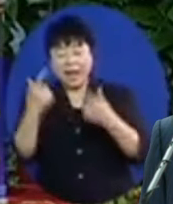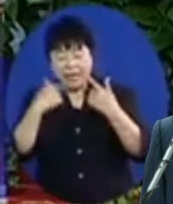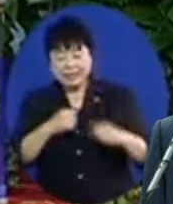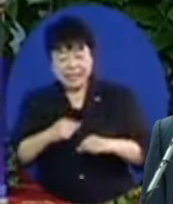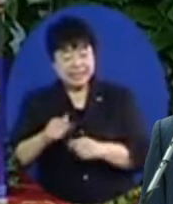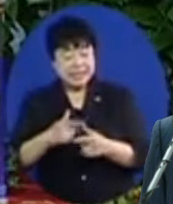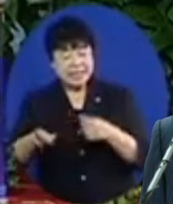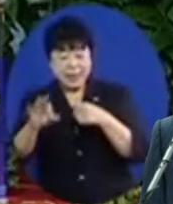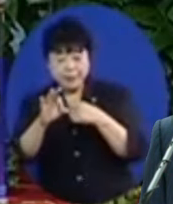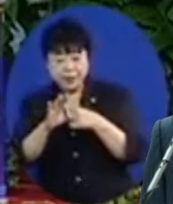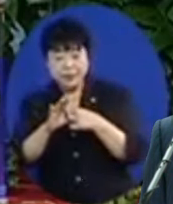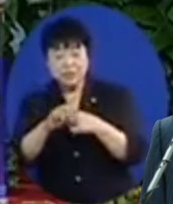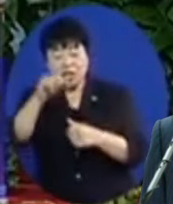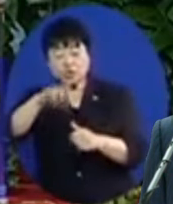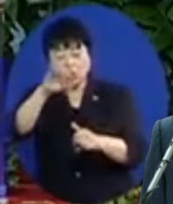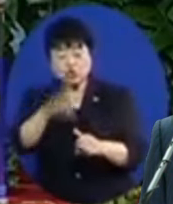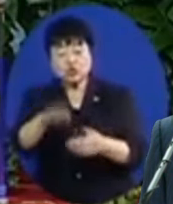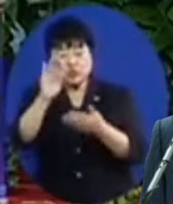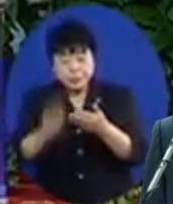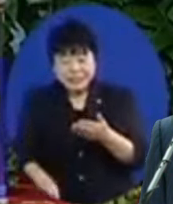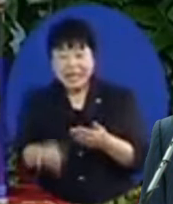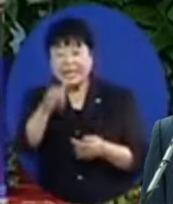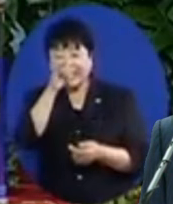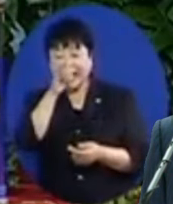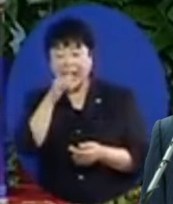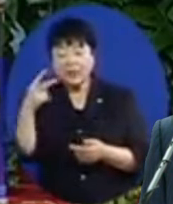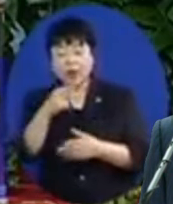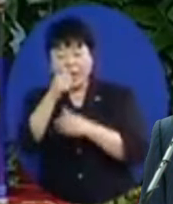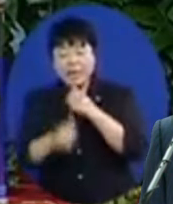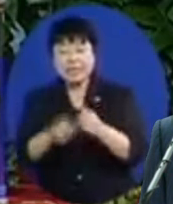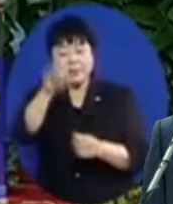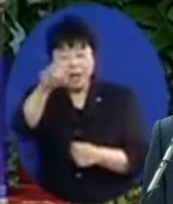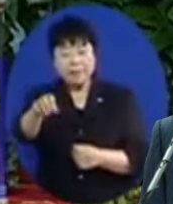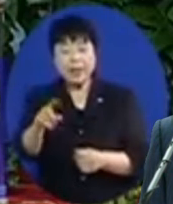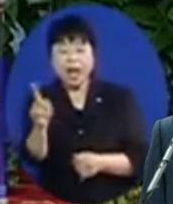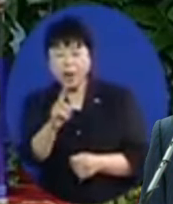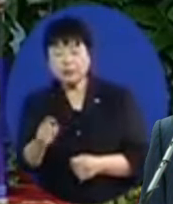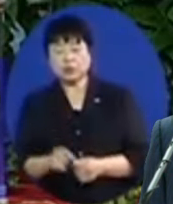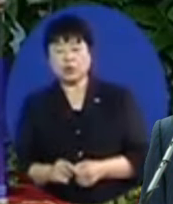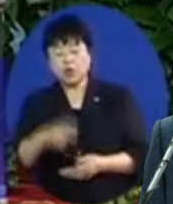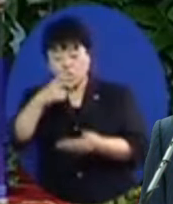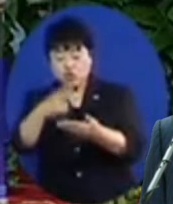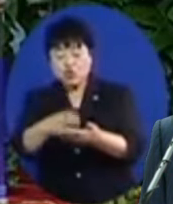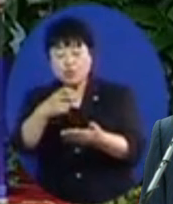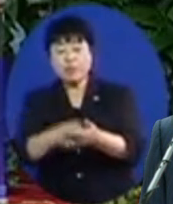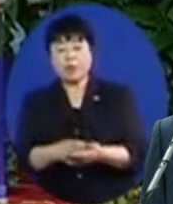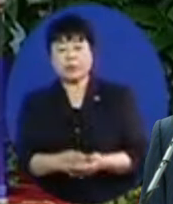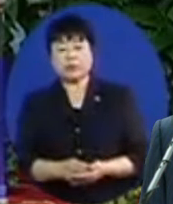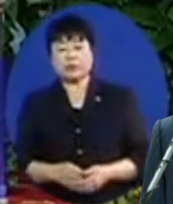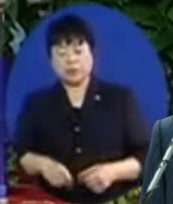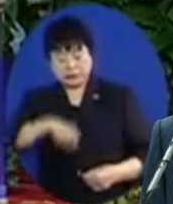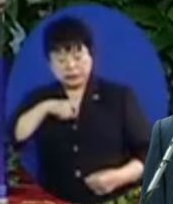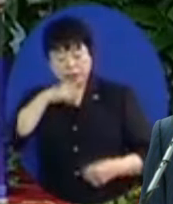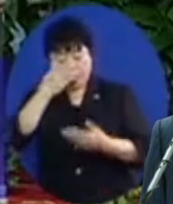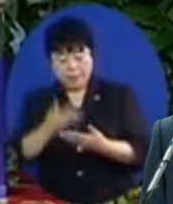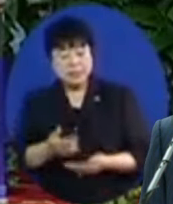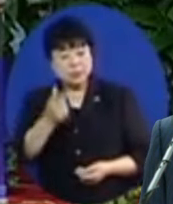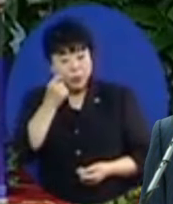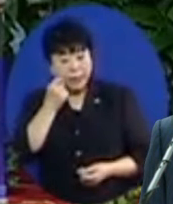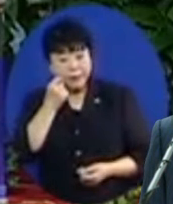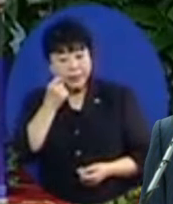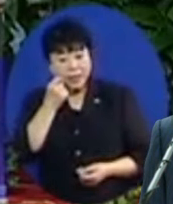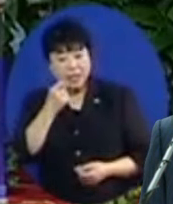행하지 아니하는 자는 저주 아래 있는 자라 하였음이라. 또 하나님 앞에서 아무도 율법으로 말미암아 의롭게 되지 못할 것이